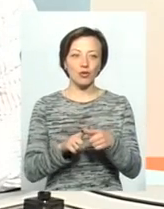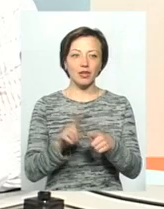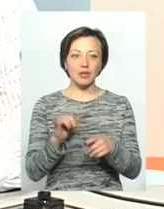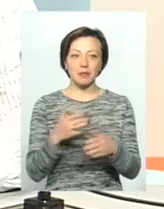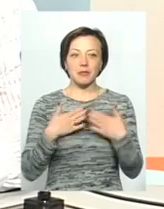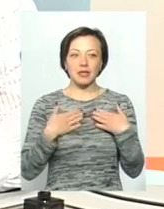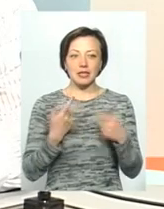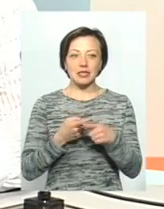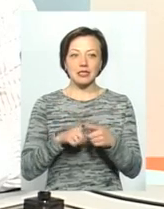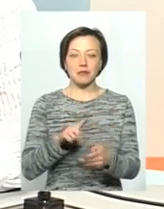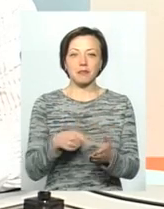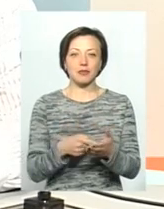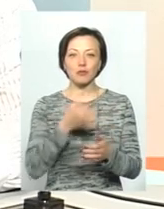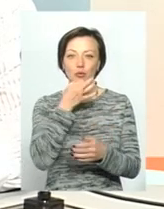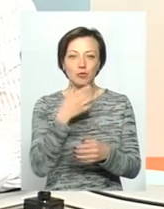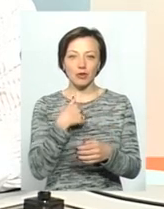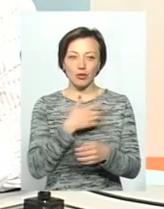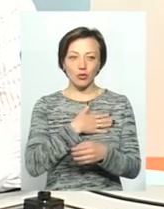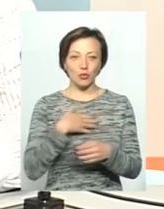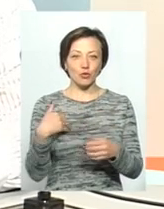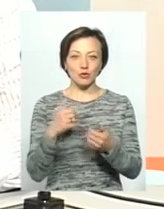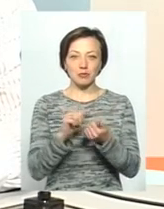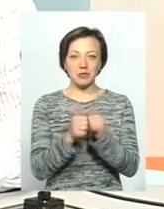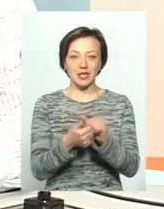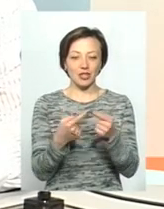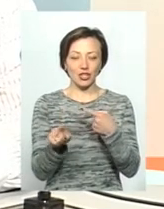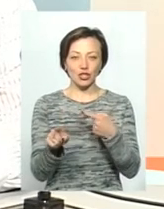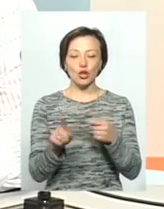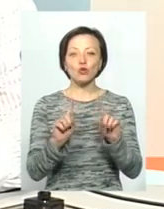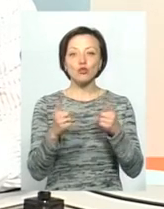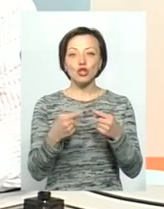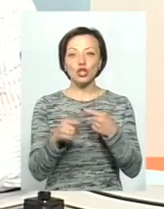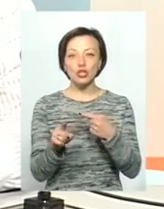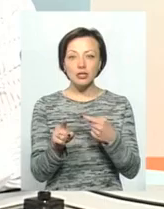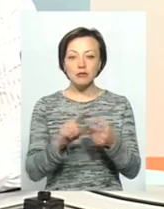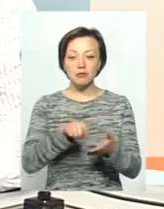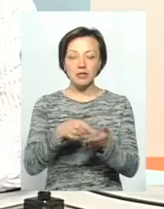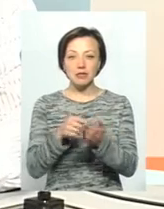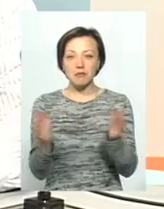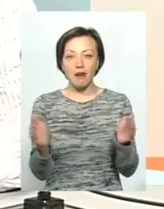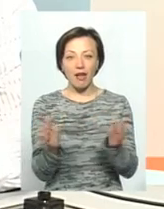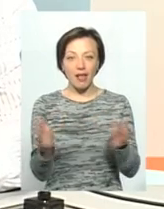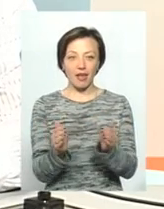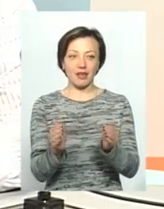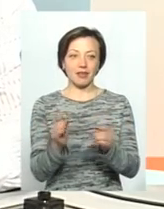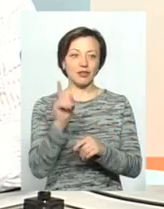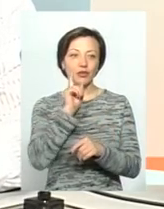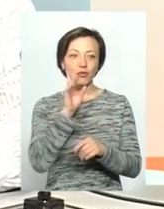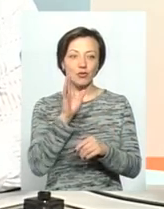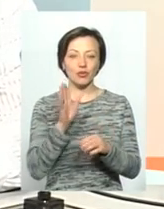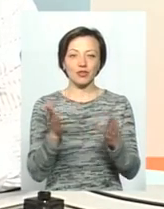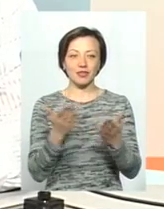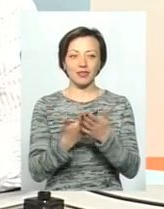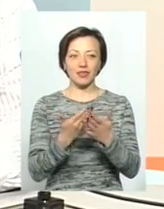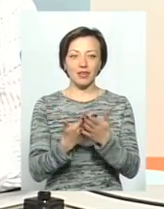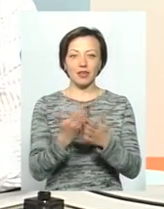мені це місто подобається, я його не хочу міняти на будь-яке. Тому що інші міста дуже маленькі, дуже некомфортні, тому що